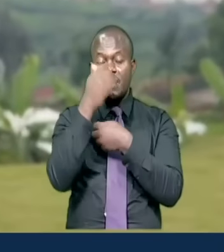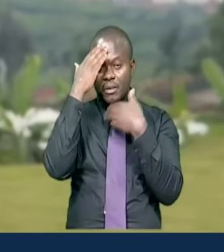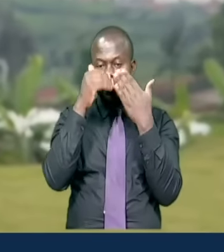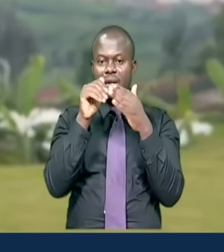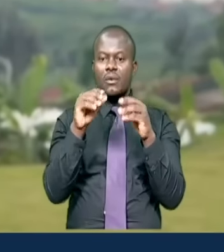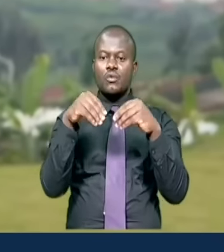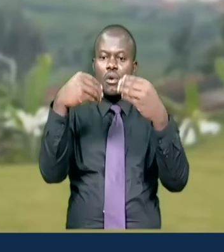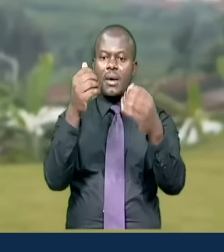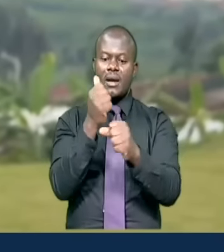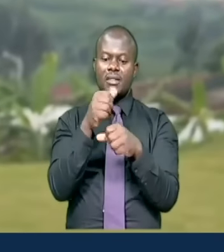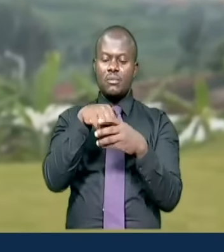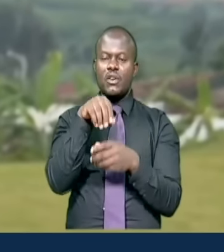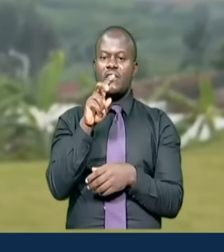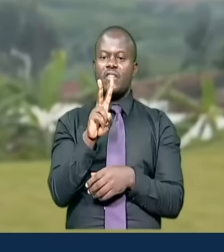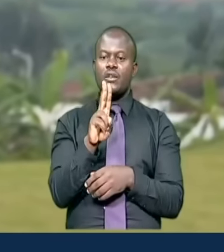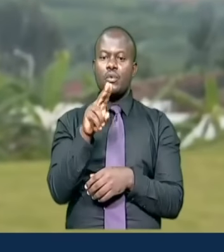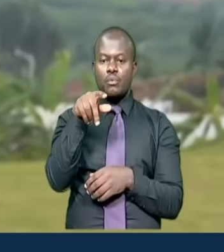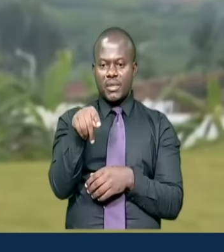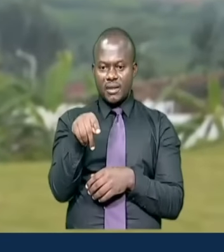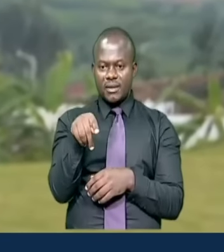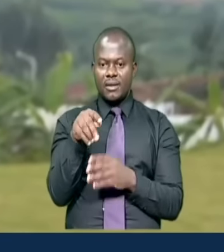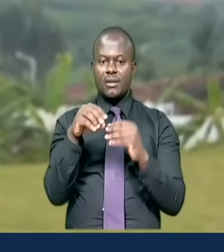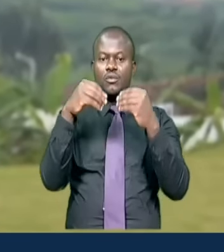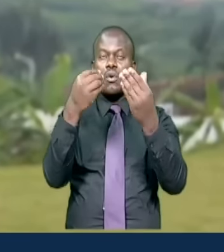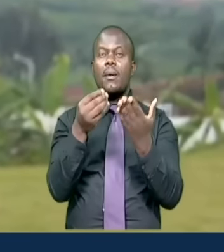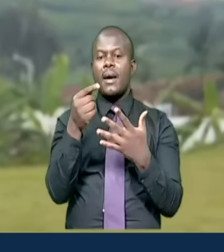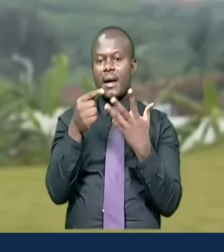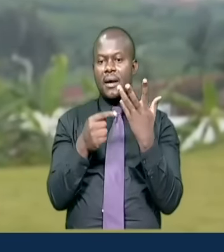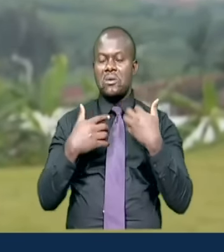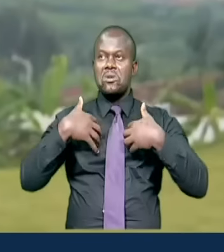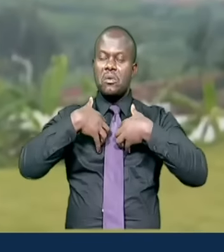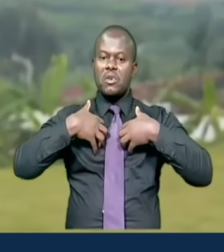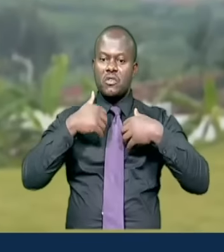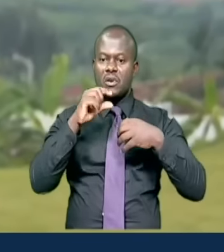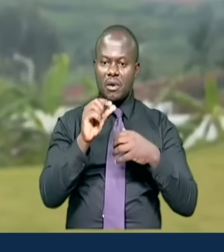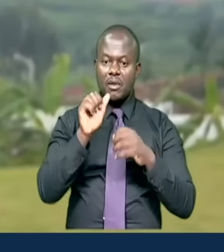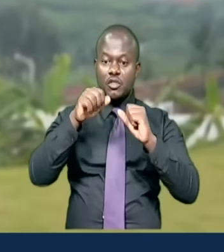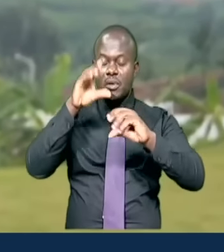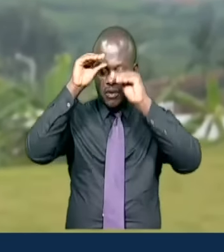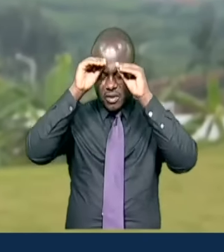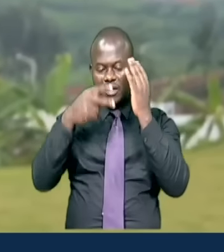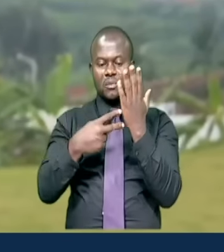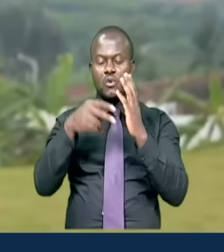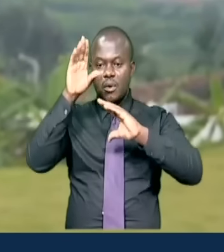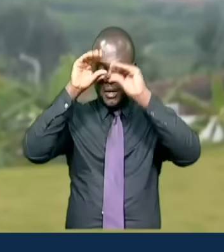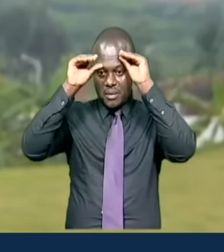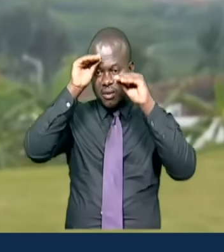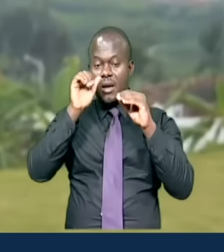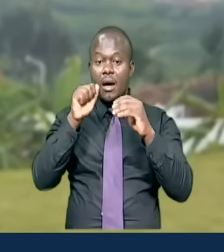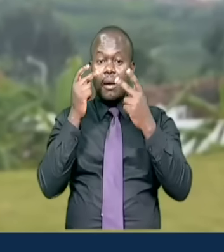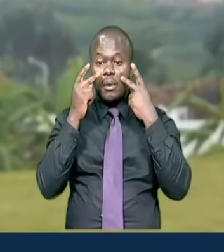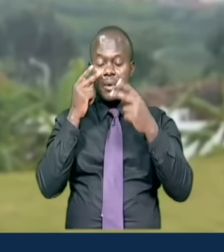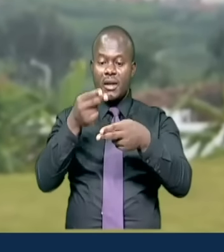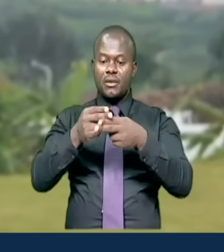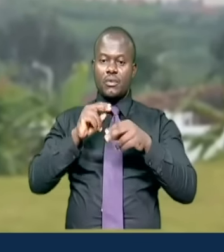twabahaga akazi muri VUP, tukabaha amatungo, abashoboye kwiga imyuga bakayiga, ababona